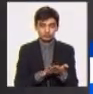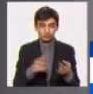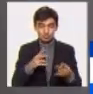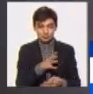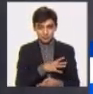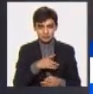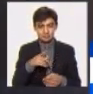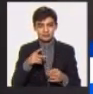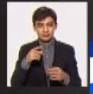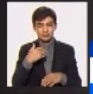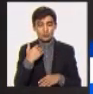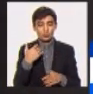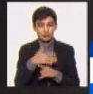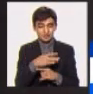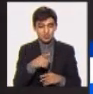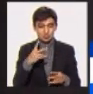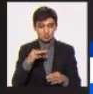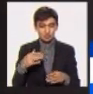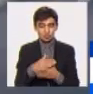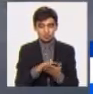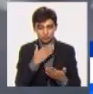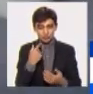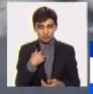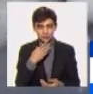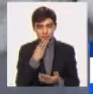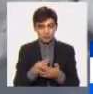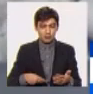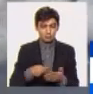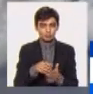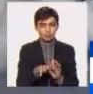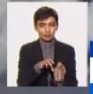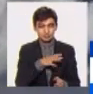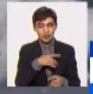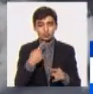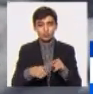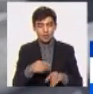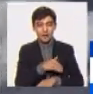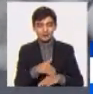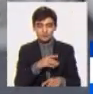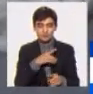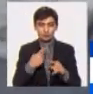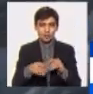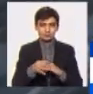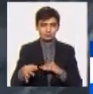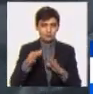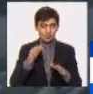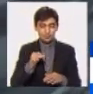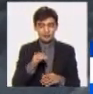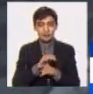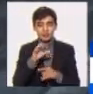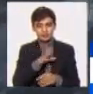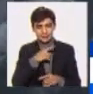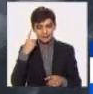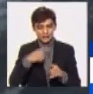коммунальные службы, уверяют жители. Пришлось откачивать воду за свой счет. Это другой адрес и тоже недалеко от центра города, куда коммунальщики уже отправляли